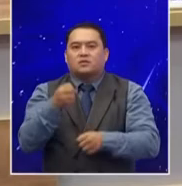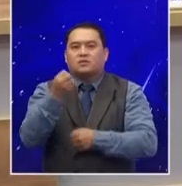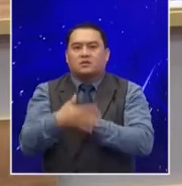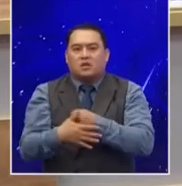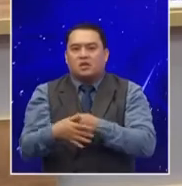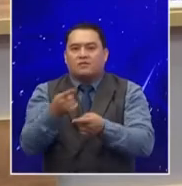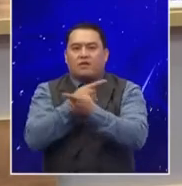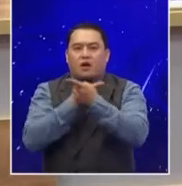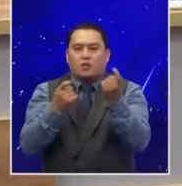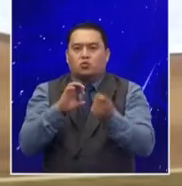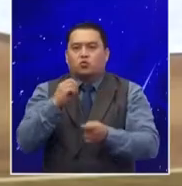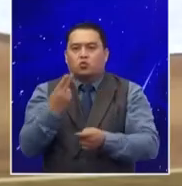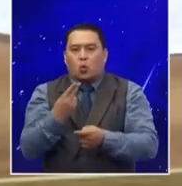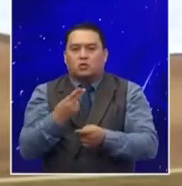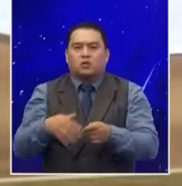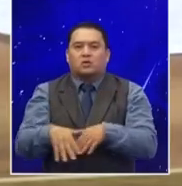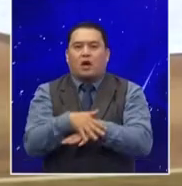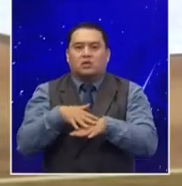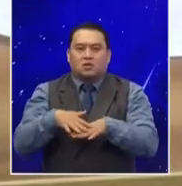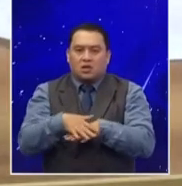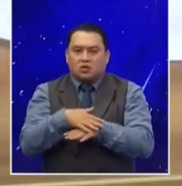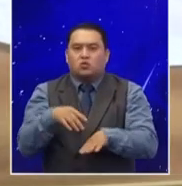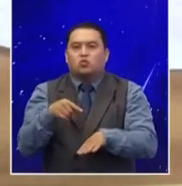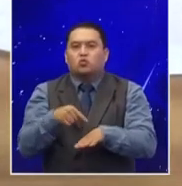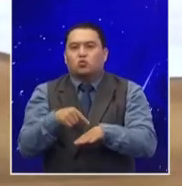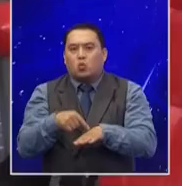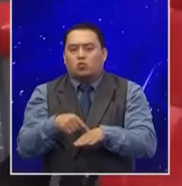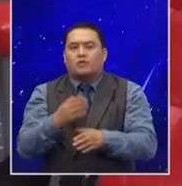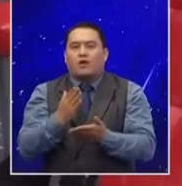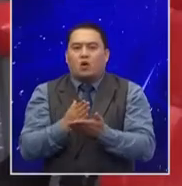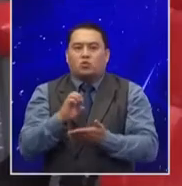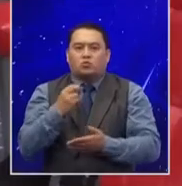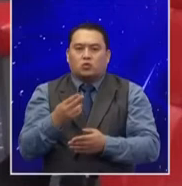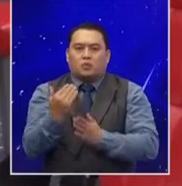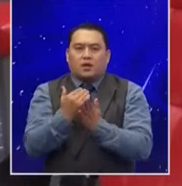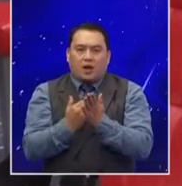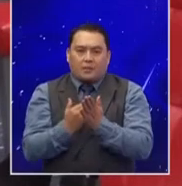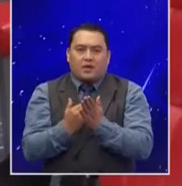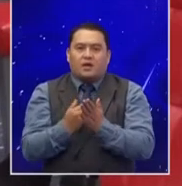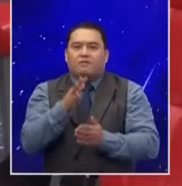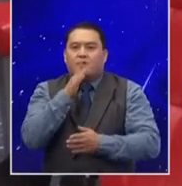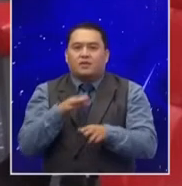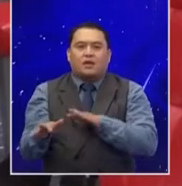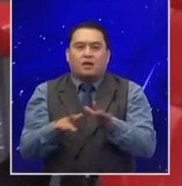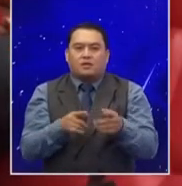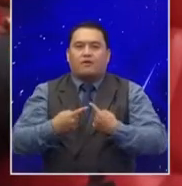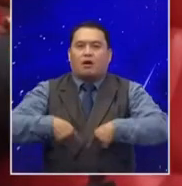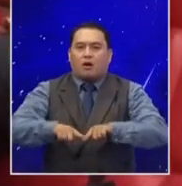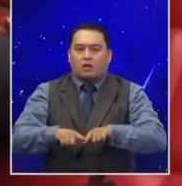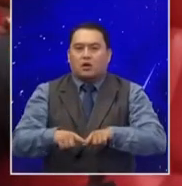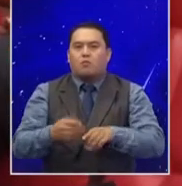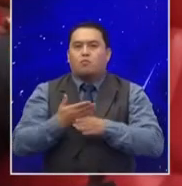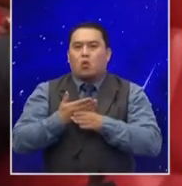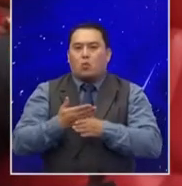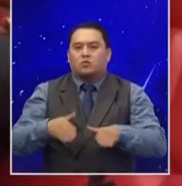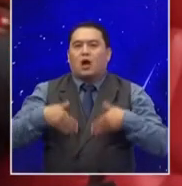центр информирует социально уязвимые слои населения и о существующих социальных программах. За время деятельности организации за